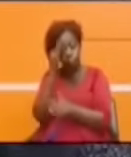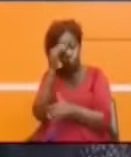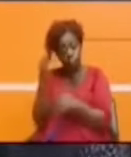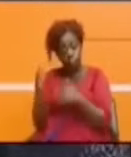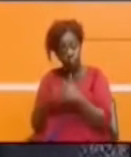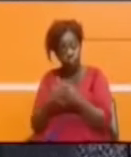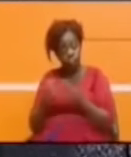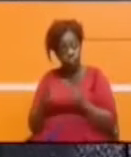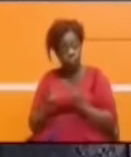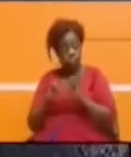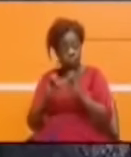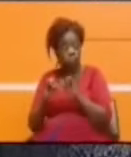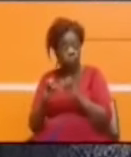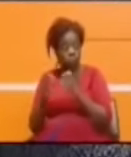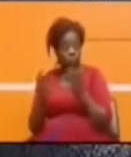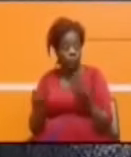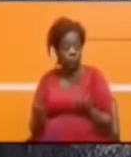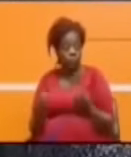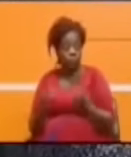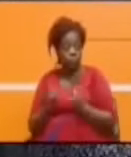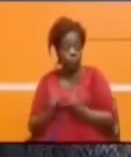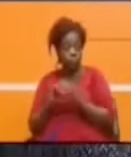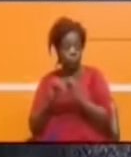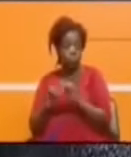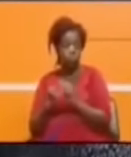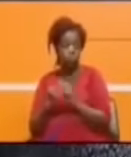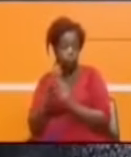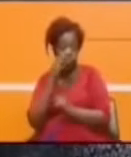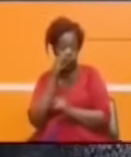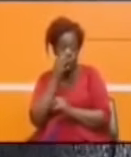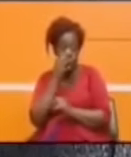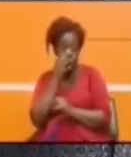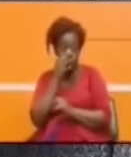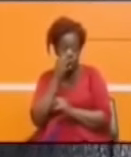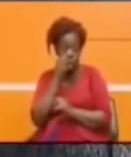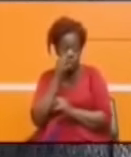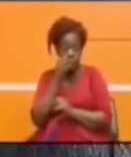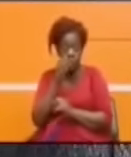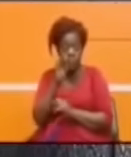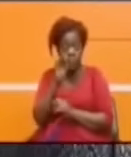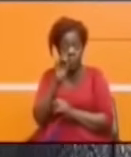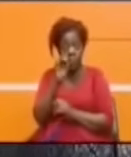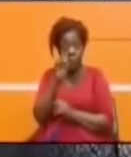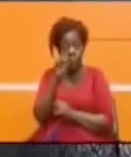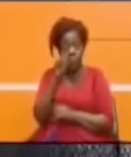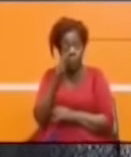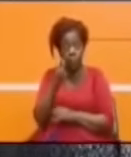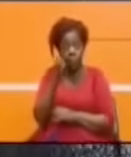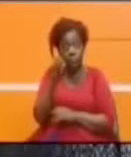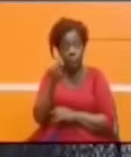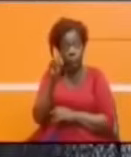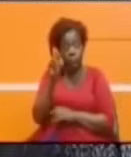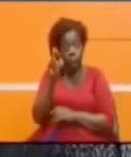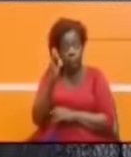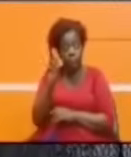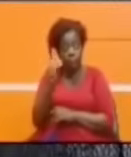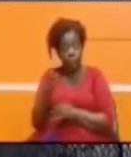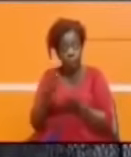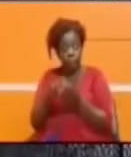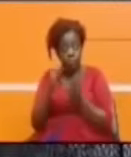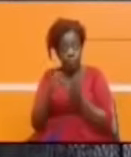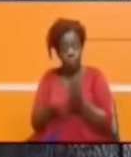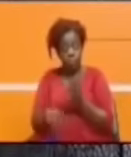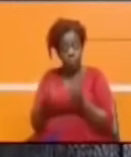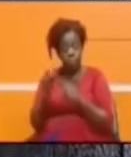The institutions have had the expired license because it implies that the school is temporarily not going